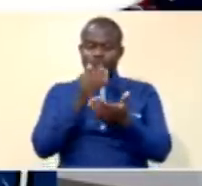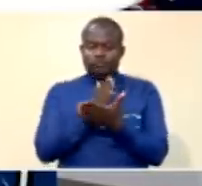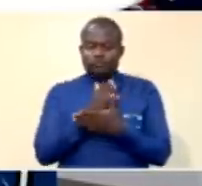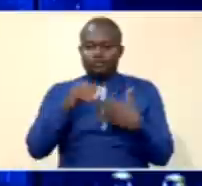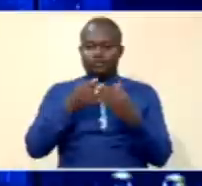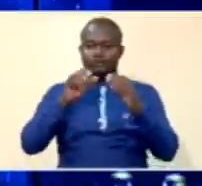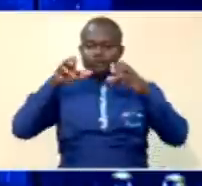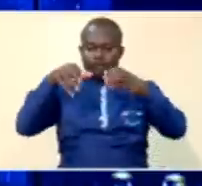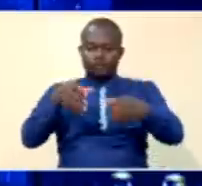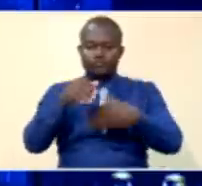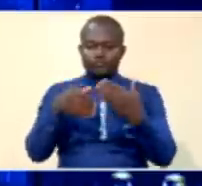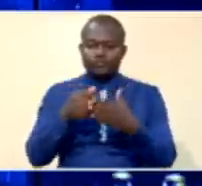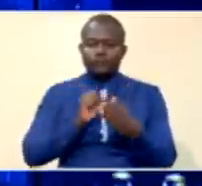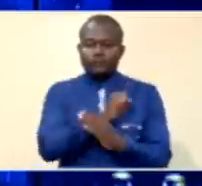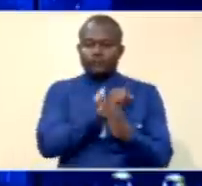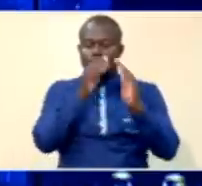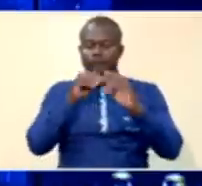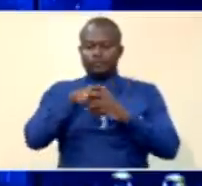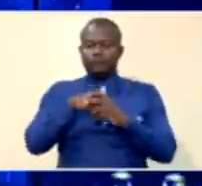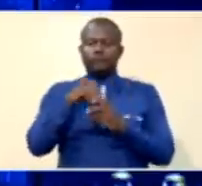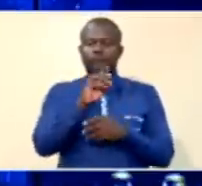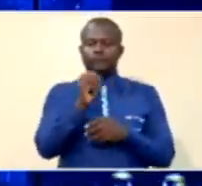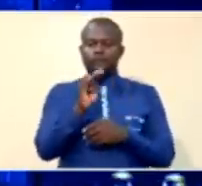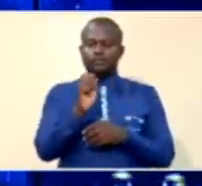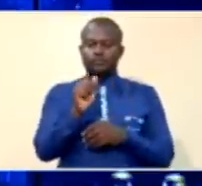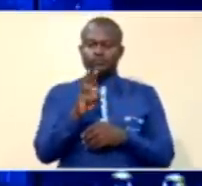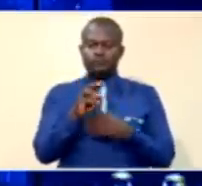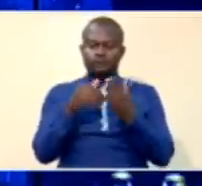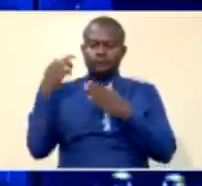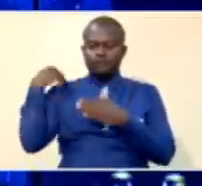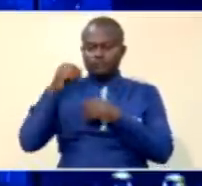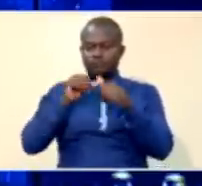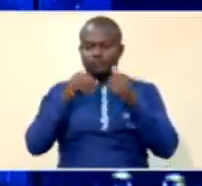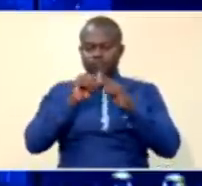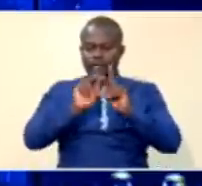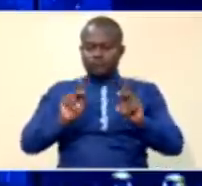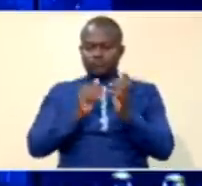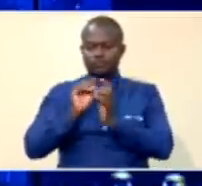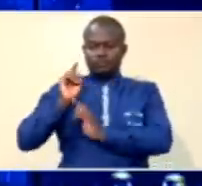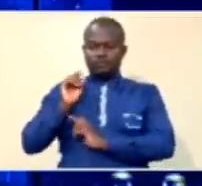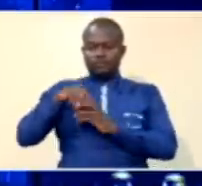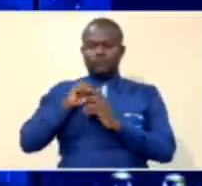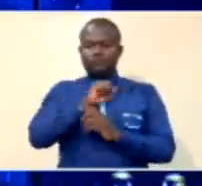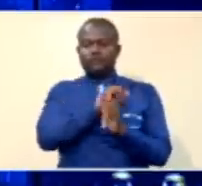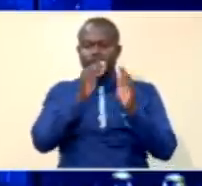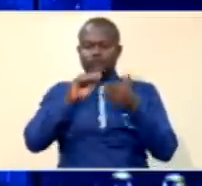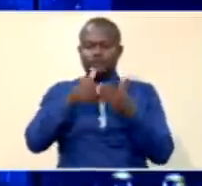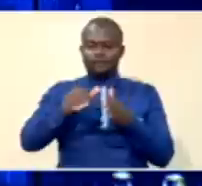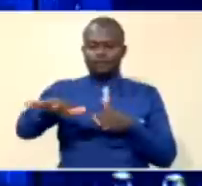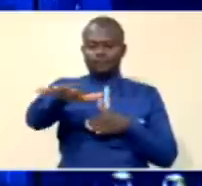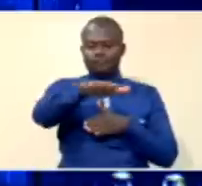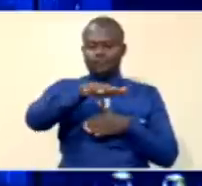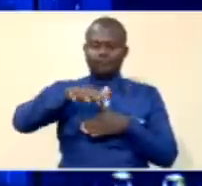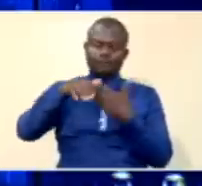itsinda ry'abasenateri bo muri Zimbabwe rishinzwe birebana n'amahoro ndetse n'umutekano muri Sena yaho